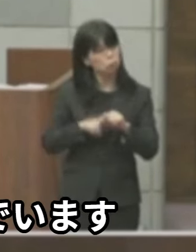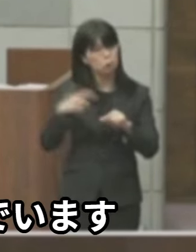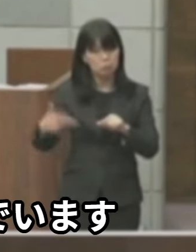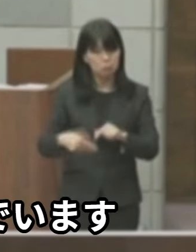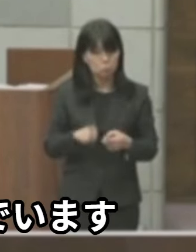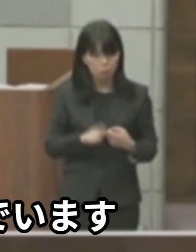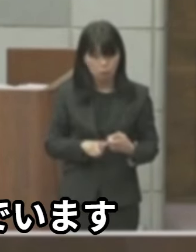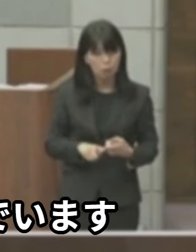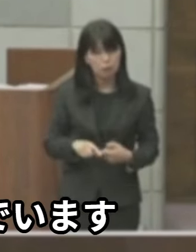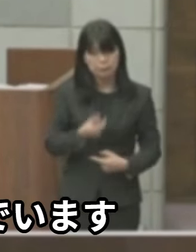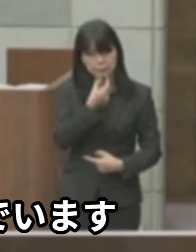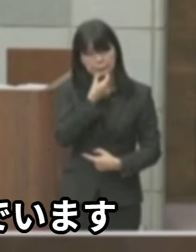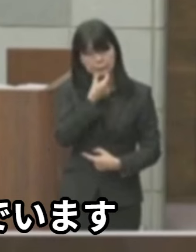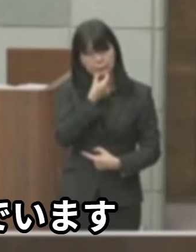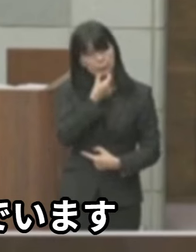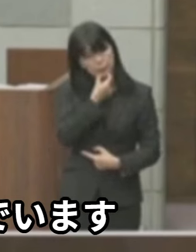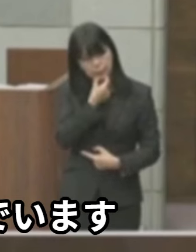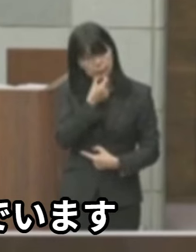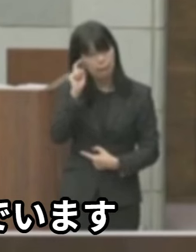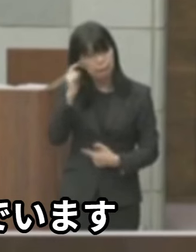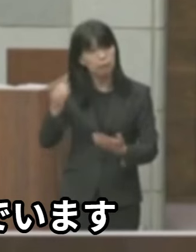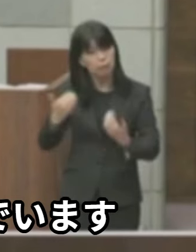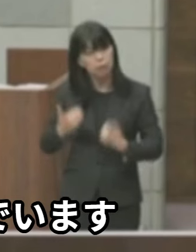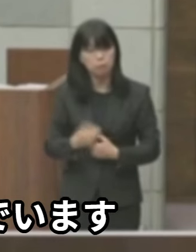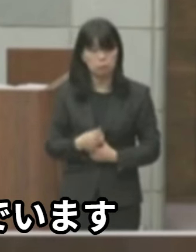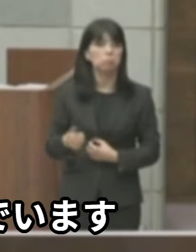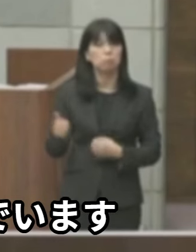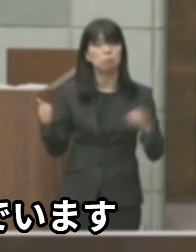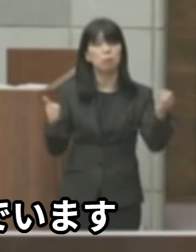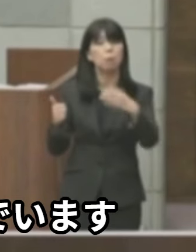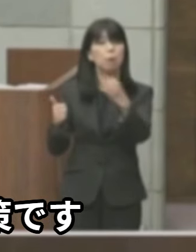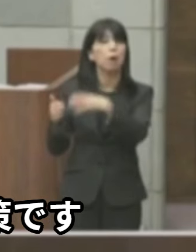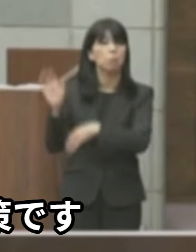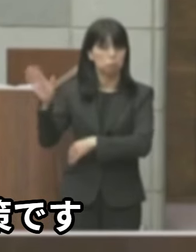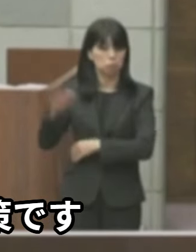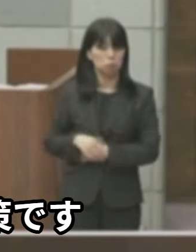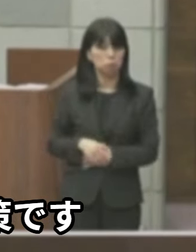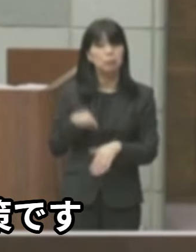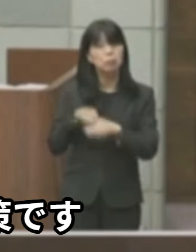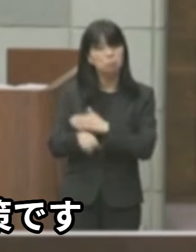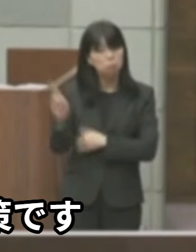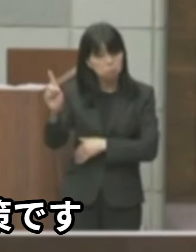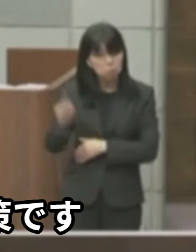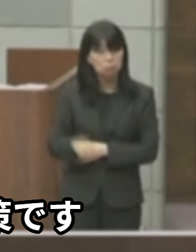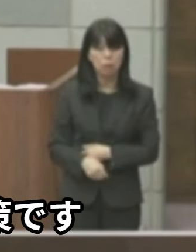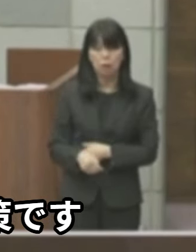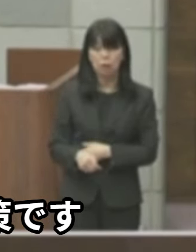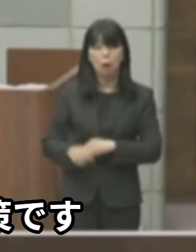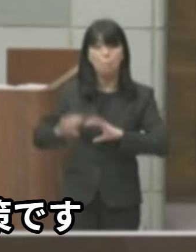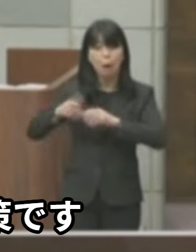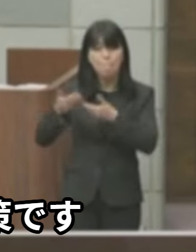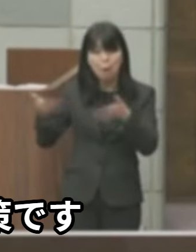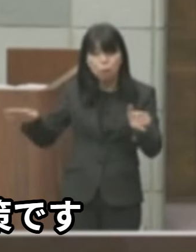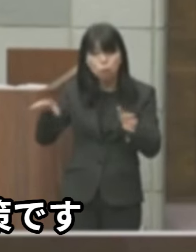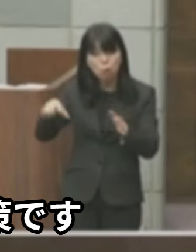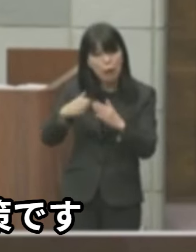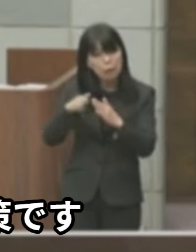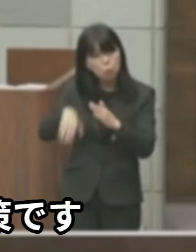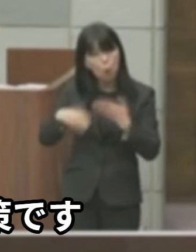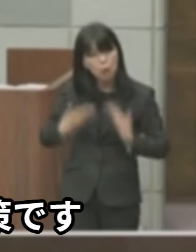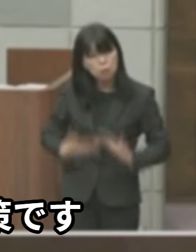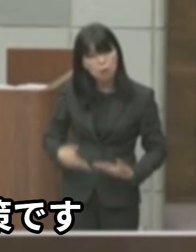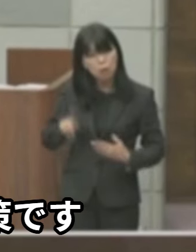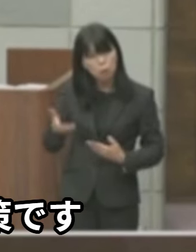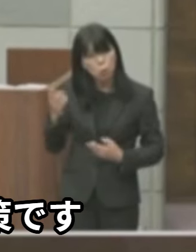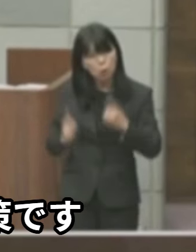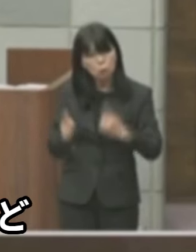は慎重な対応を求める声が相次いでいます。その理由は、会場の安全性と猛